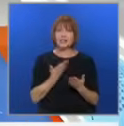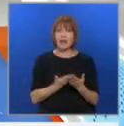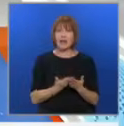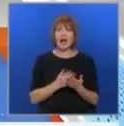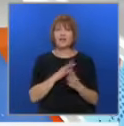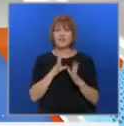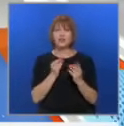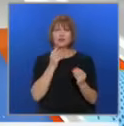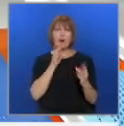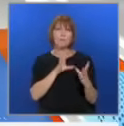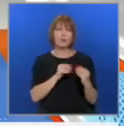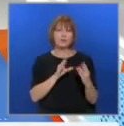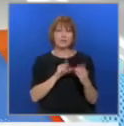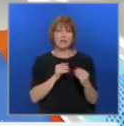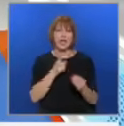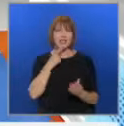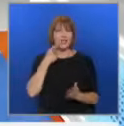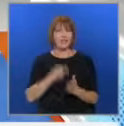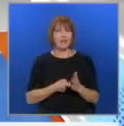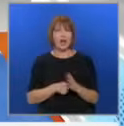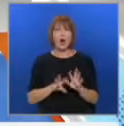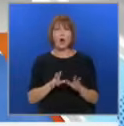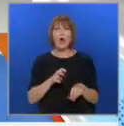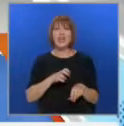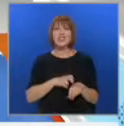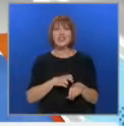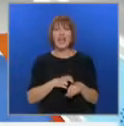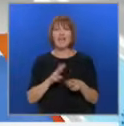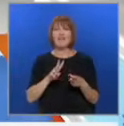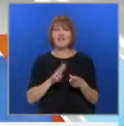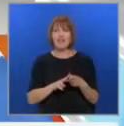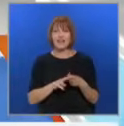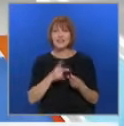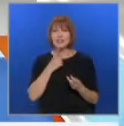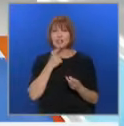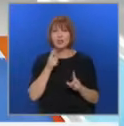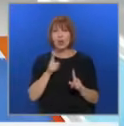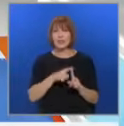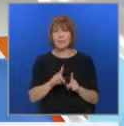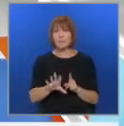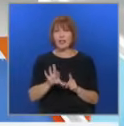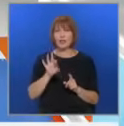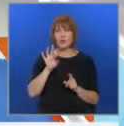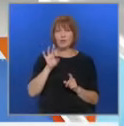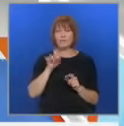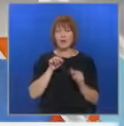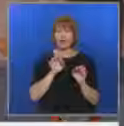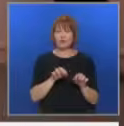популизма и твърдия консерватизъм. Кой е Джей Ди Ванс и защо Тръмп избра точно него, разказва Тония